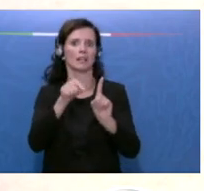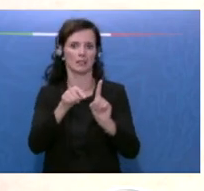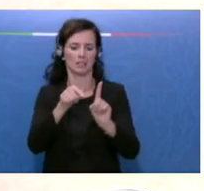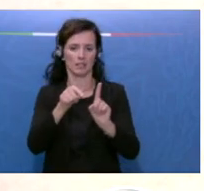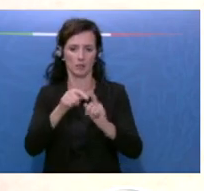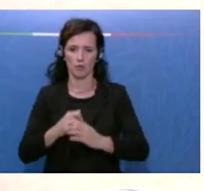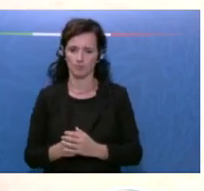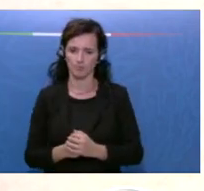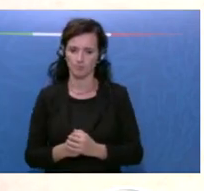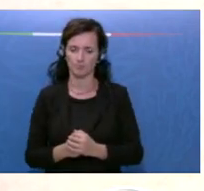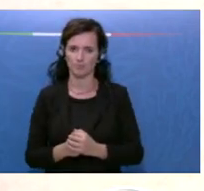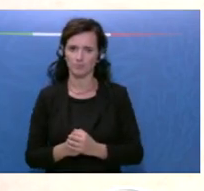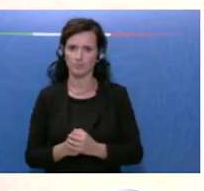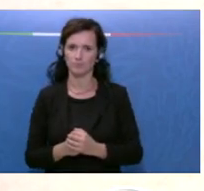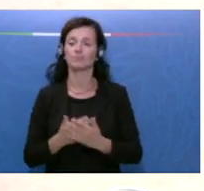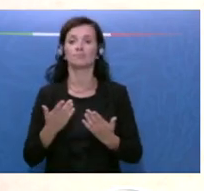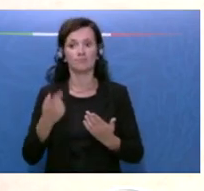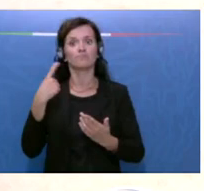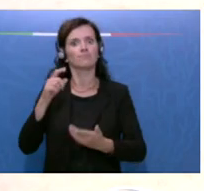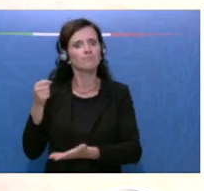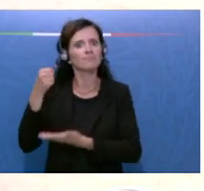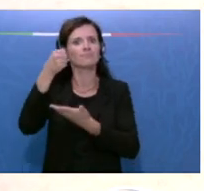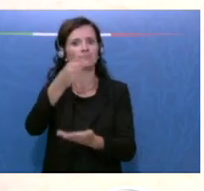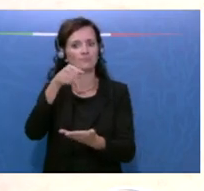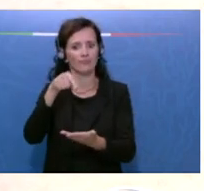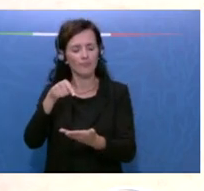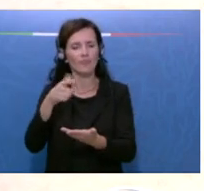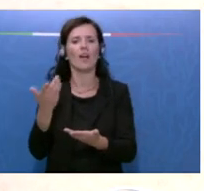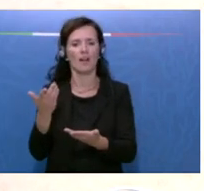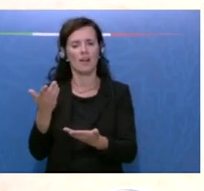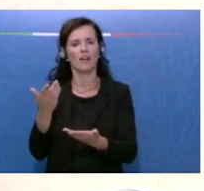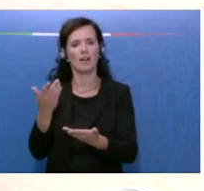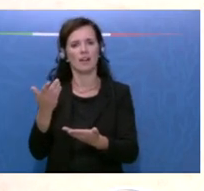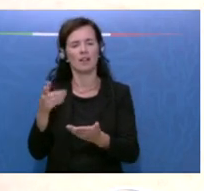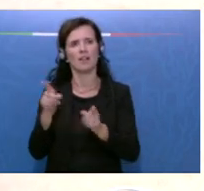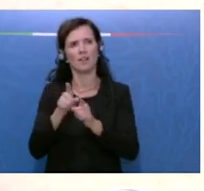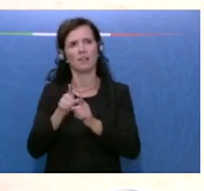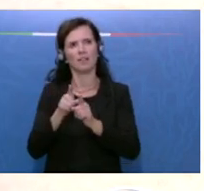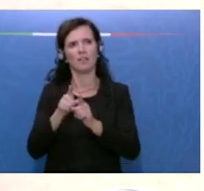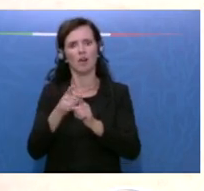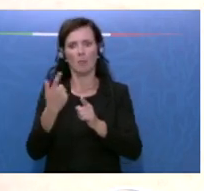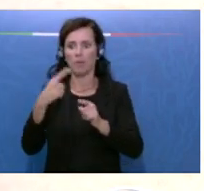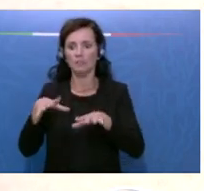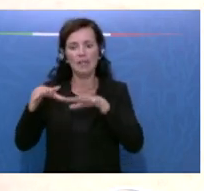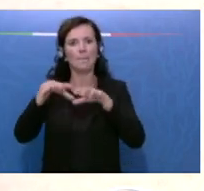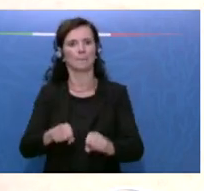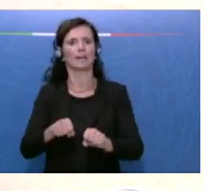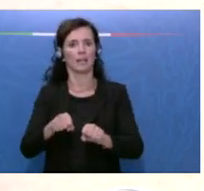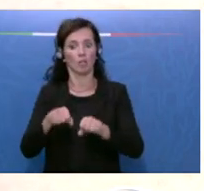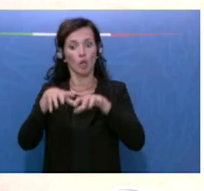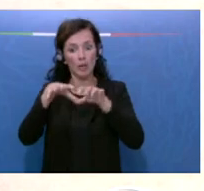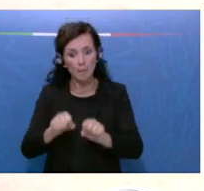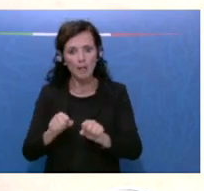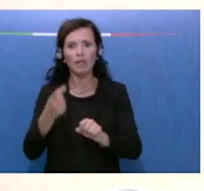una delle uno dei vari pledges cioè uno dei vari delle varie come dire impresari impegni a finanziare